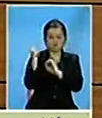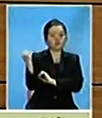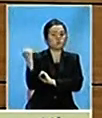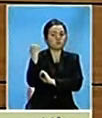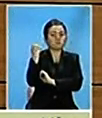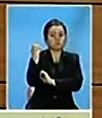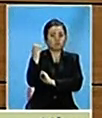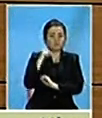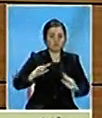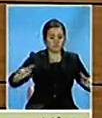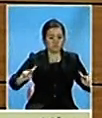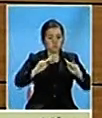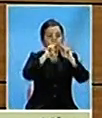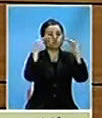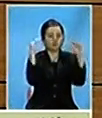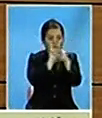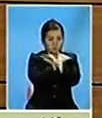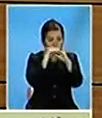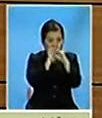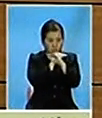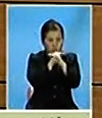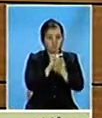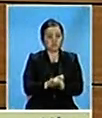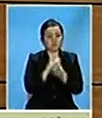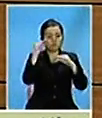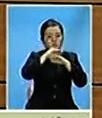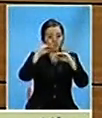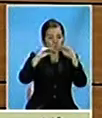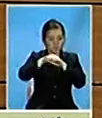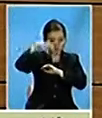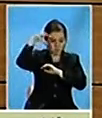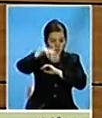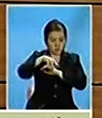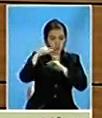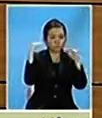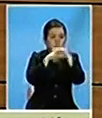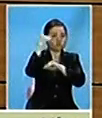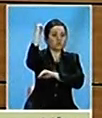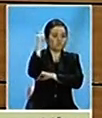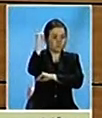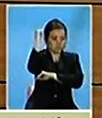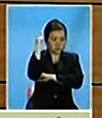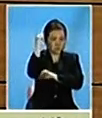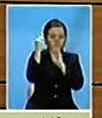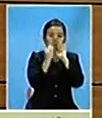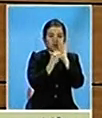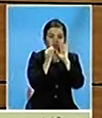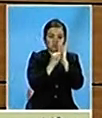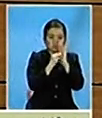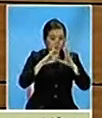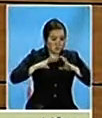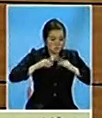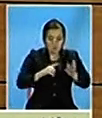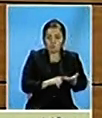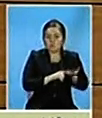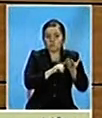ของทางกระทรวงคมนาคมหรือขององค์การขนส่งมวลชนกรุงเทพที่ไม่ยอมนำข้อเสนอ